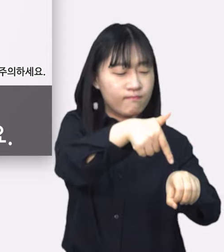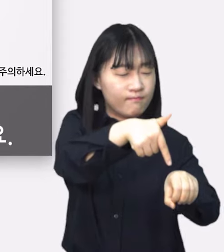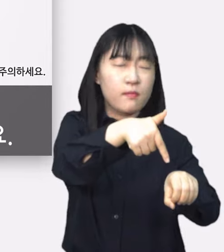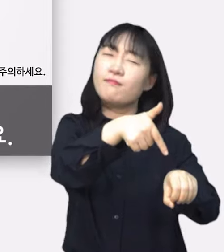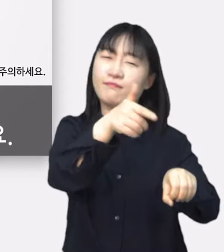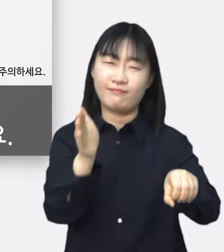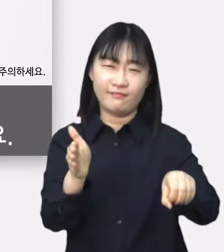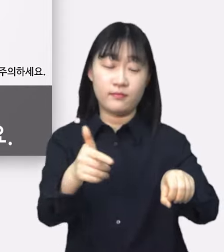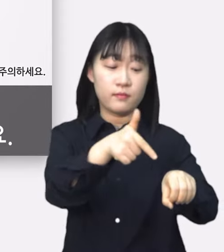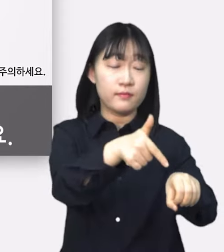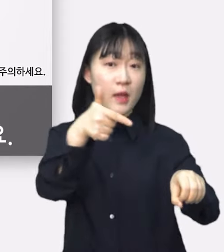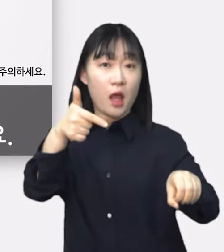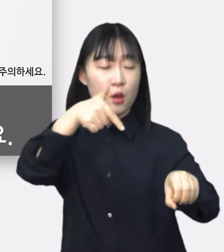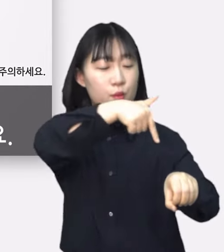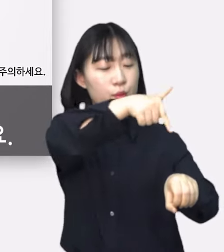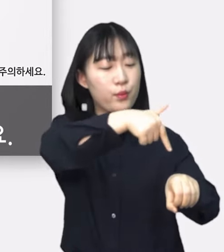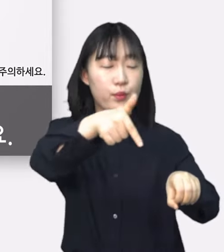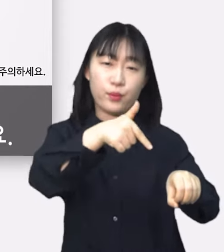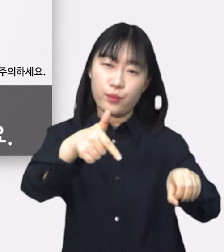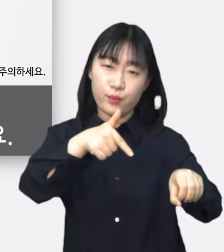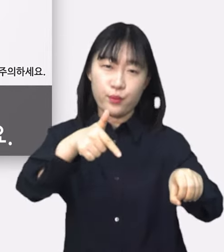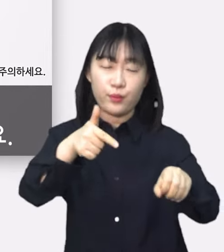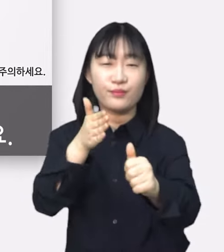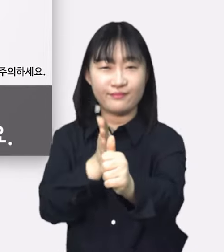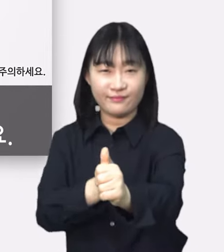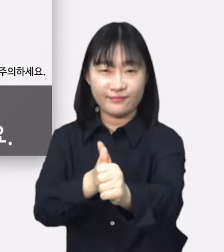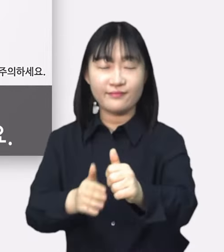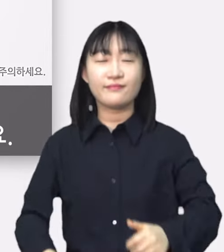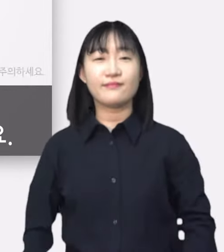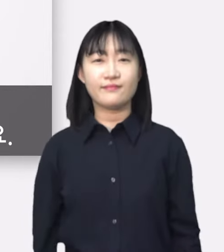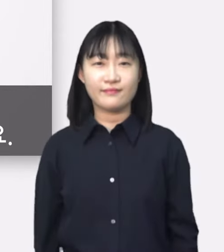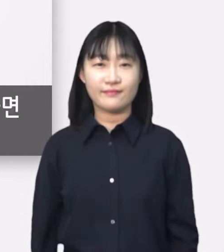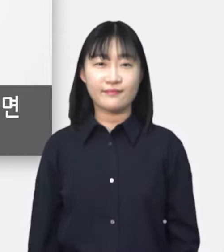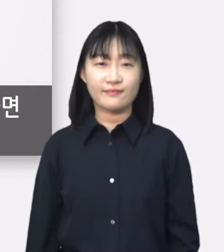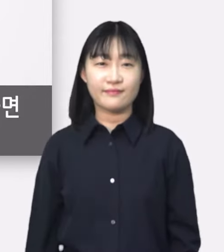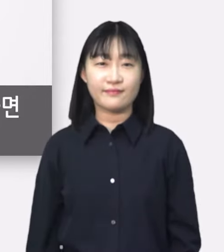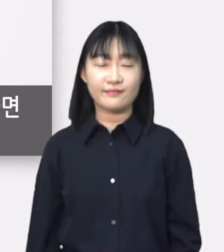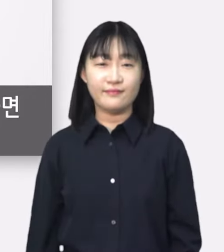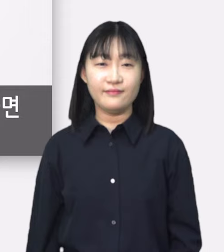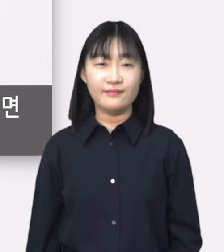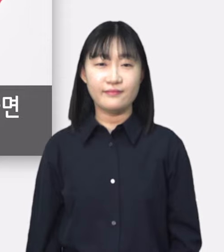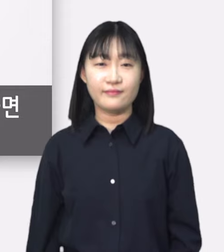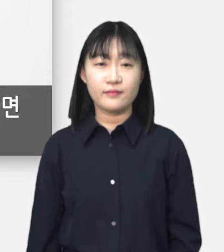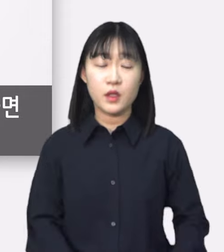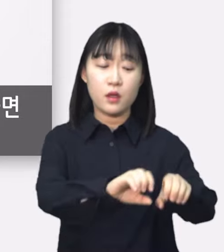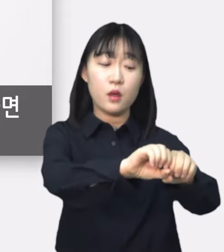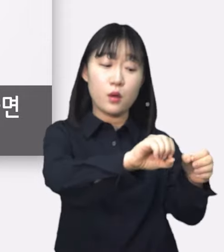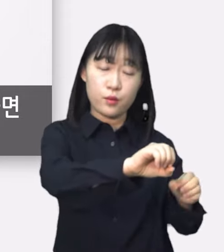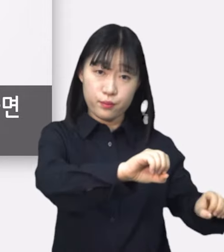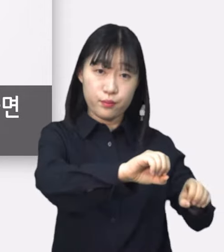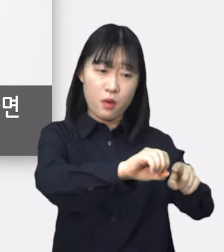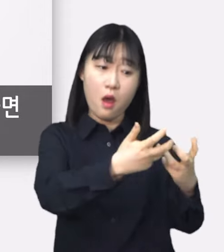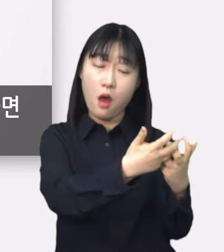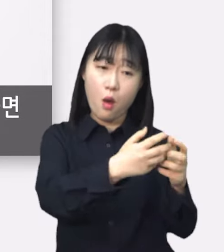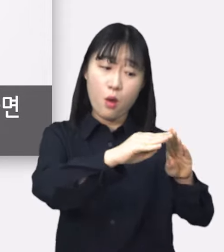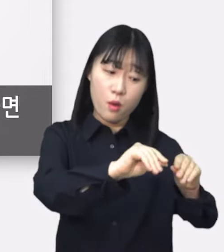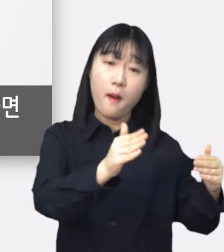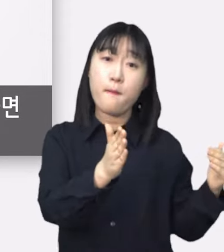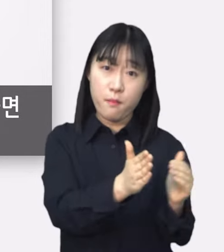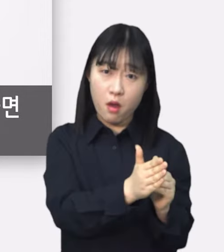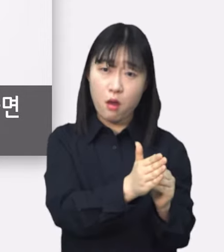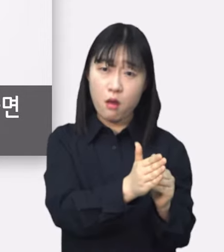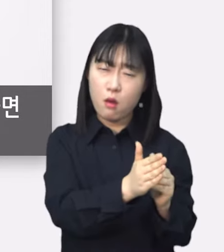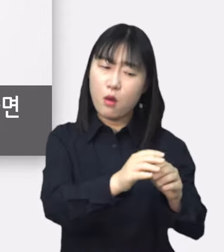열에 의해 배수호스에 변형이 생길 수 있으니 주의해주세요. 외부에 노출된 배수호스의 동결을